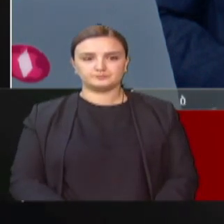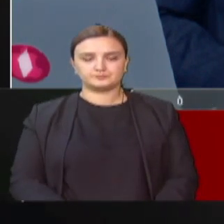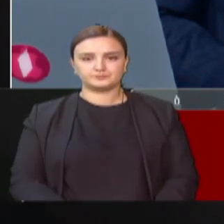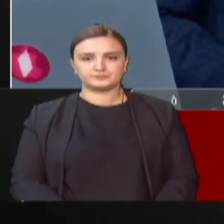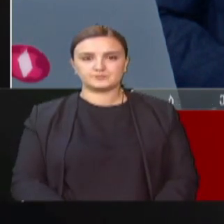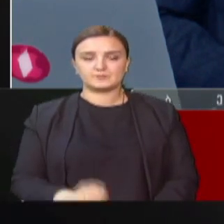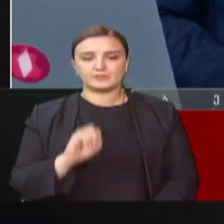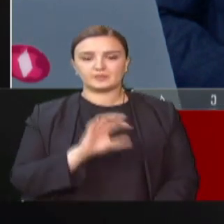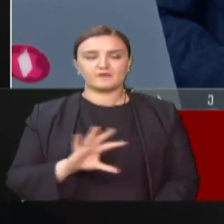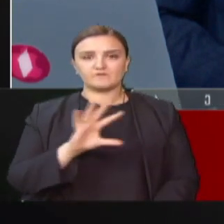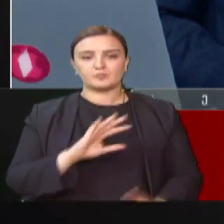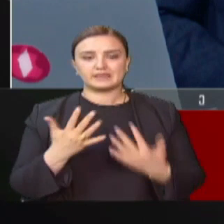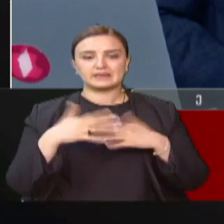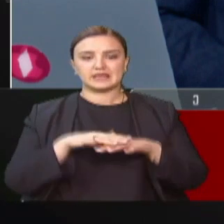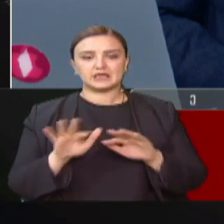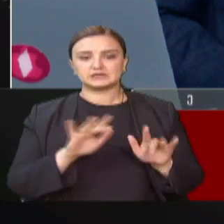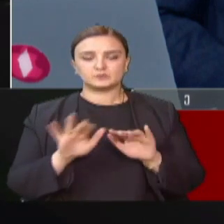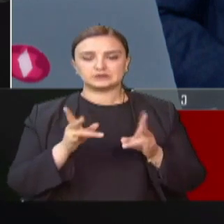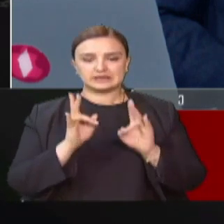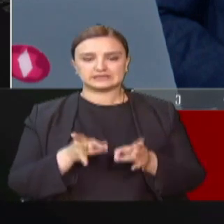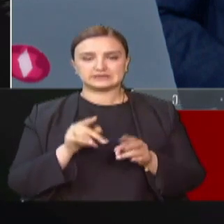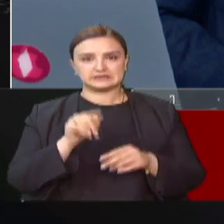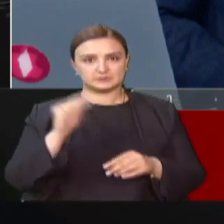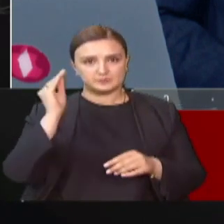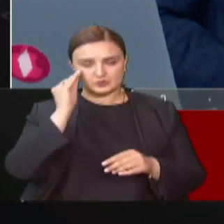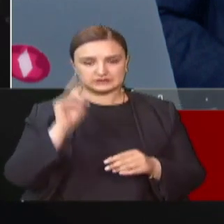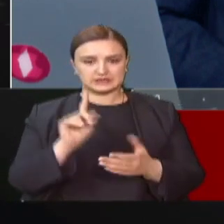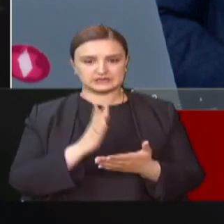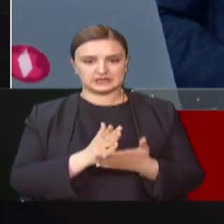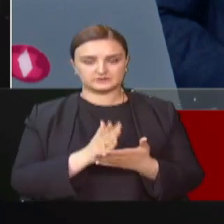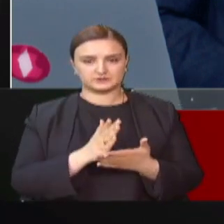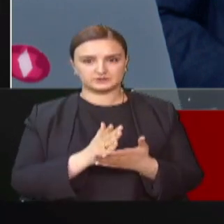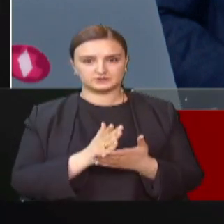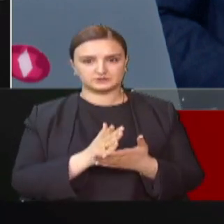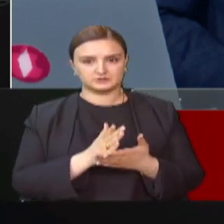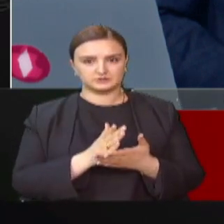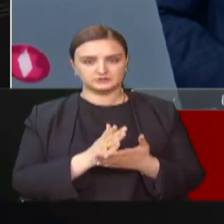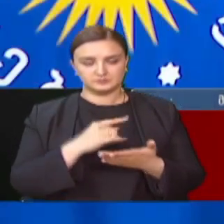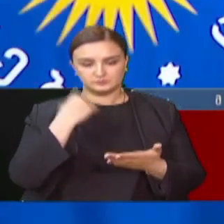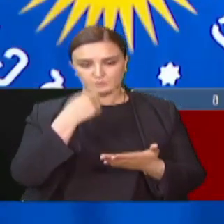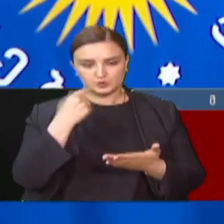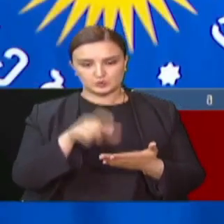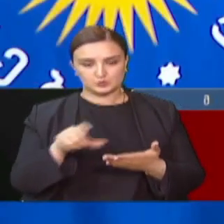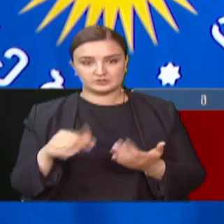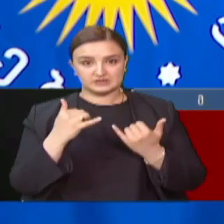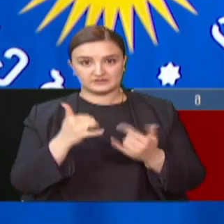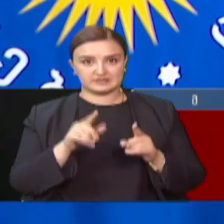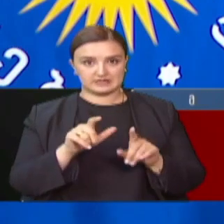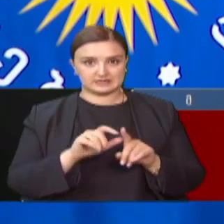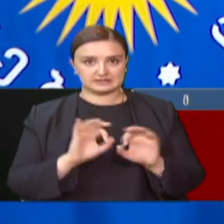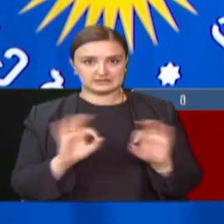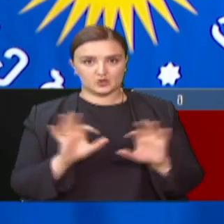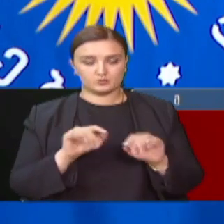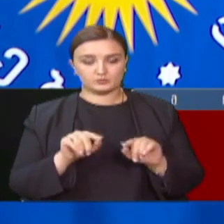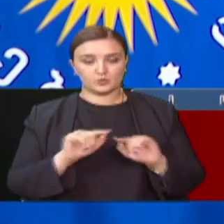ევროპული ინტეგრაციის პროცესს აზიანებს ის პოზიცია, რომელიც აქვს აი იმ სუბიექტებს, რომელზეც თქვენ ახლა საუბრობთ.